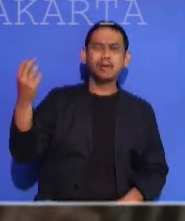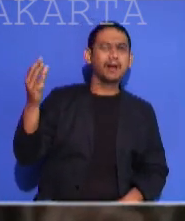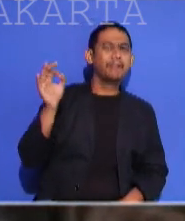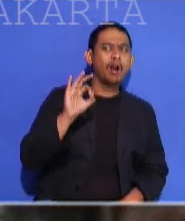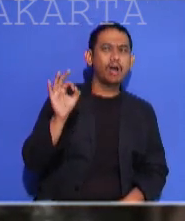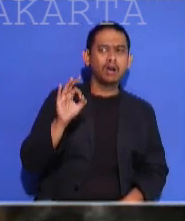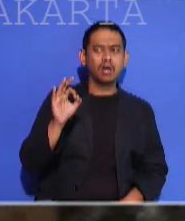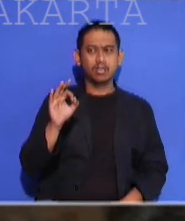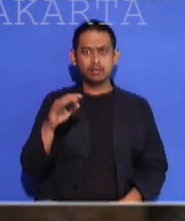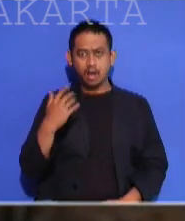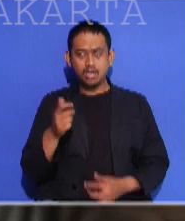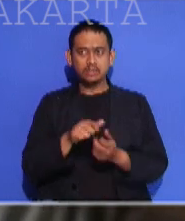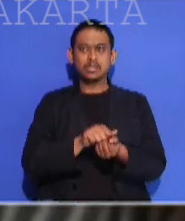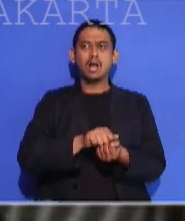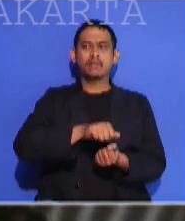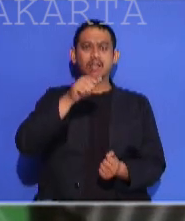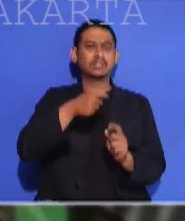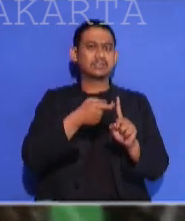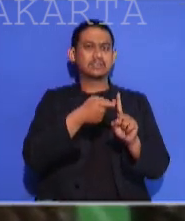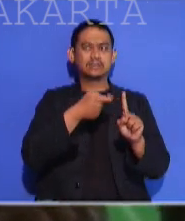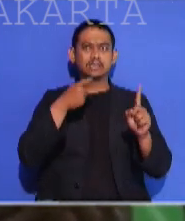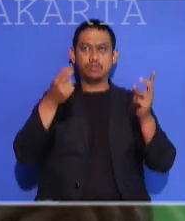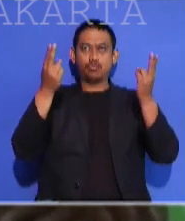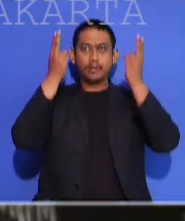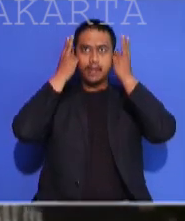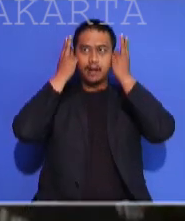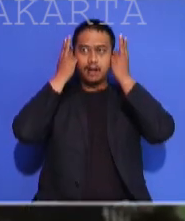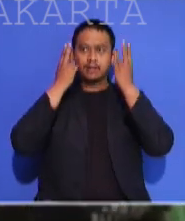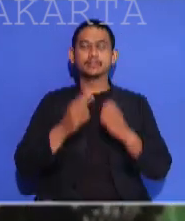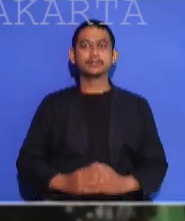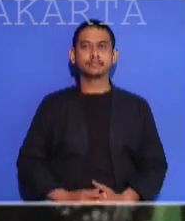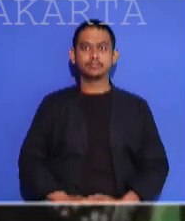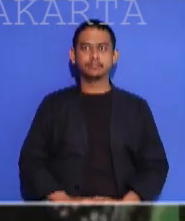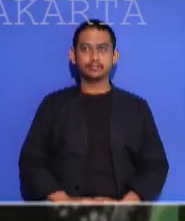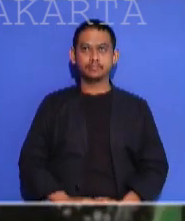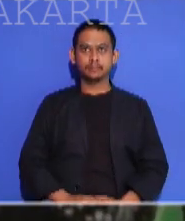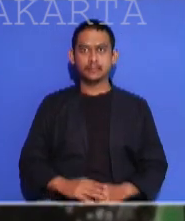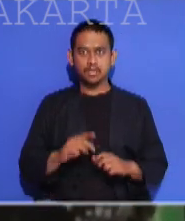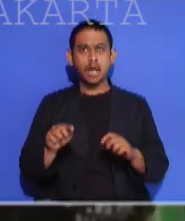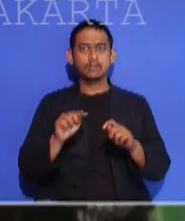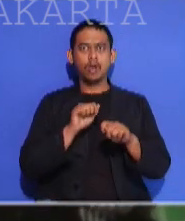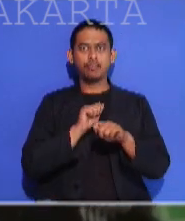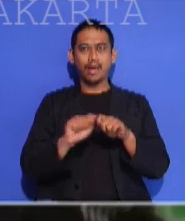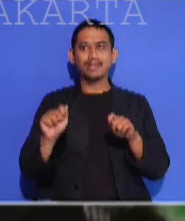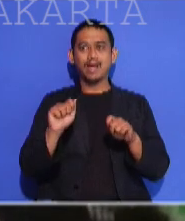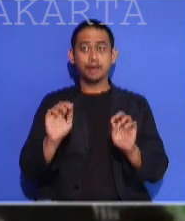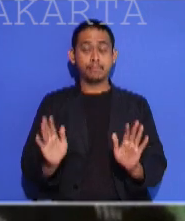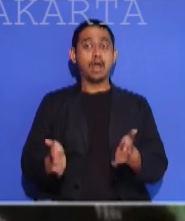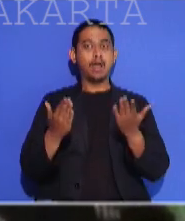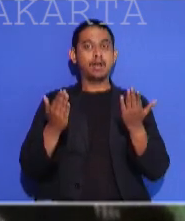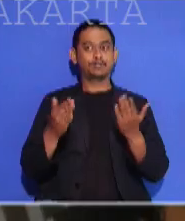surat edaran Gubernur DIY nomor 3 tahun 2023 tentang pembentukan dewan kebudayaan kabupaten kota dan selanjutnya